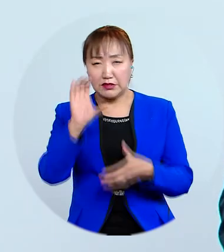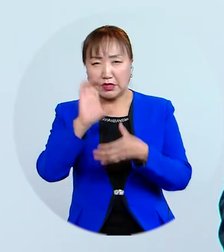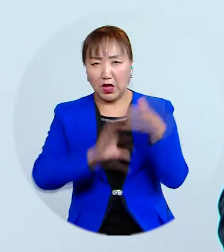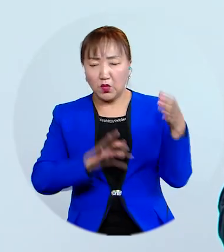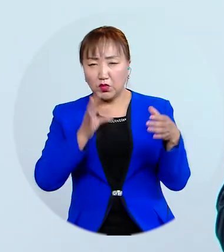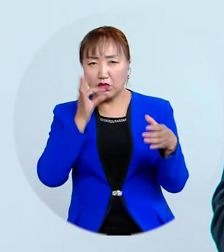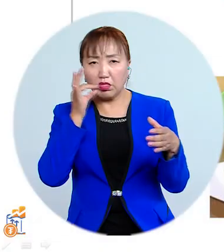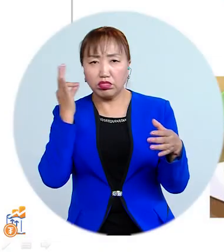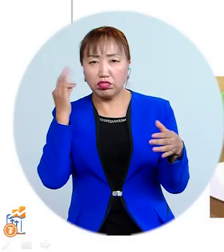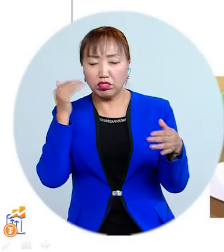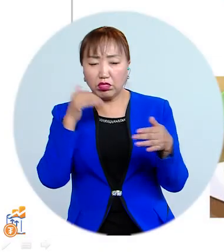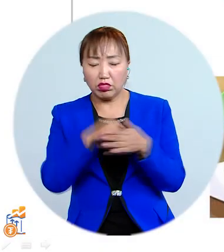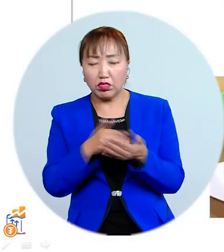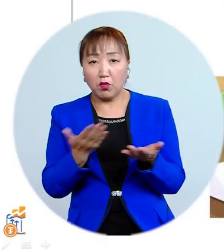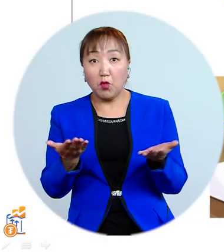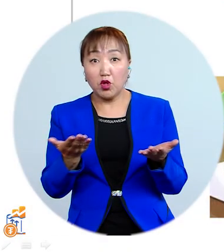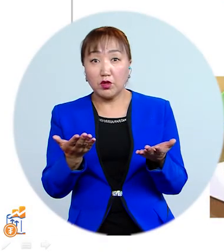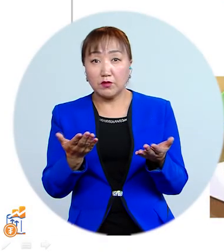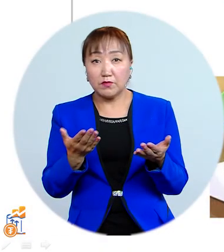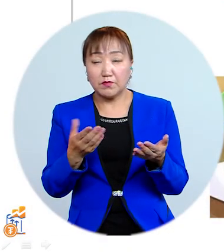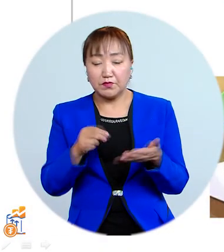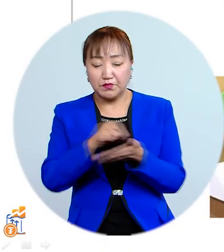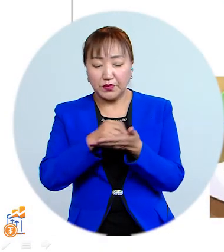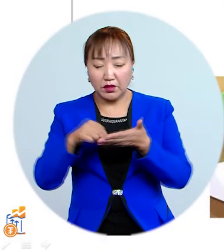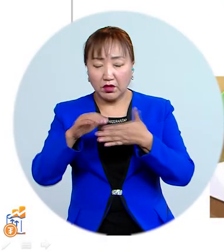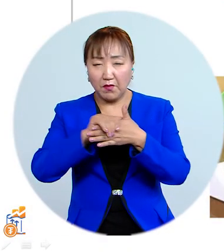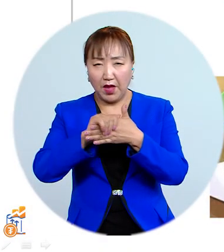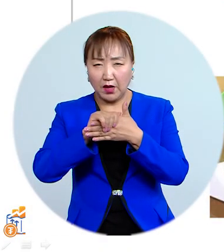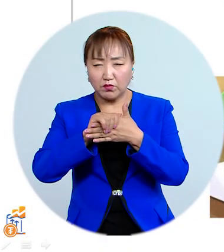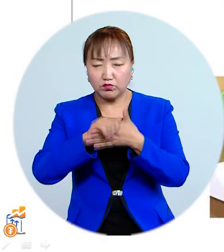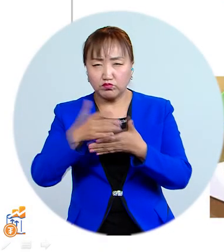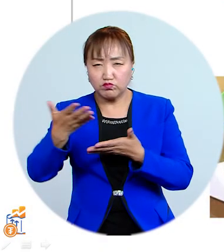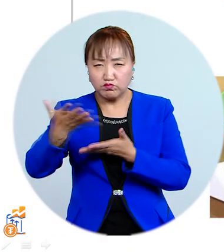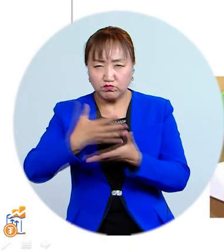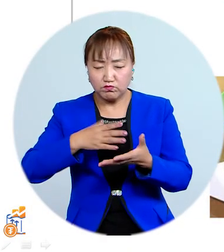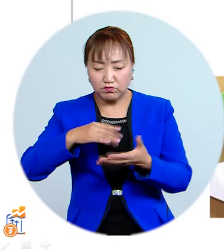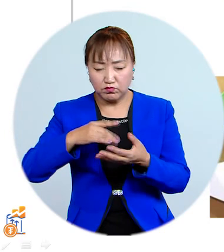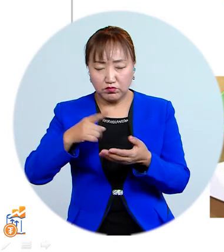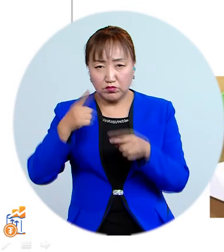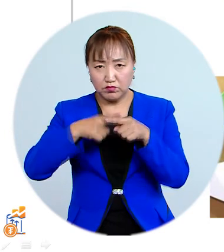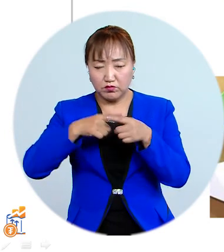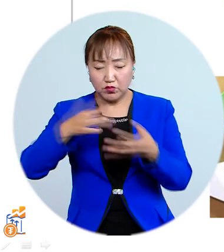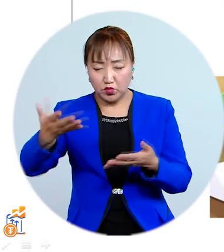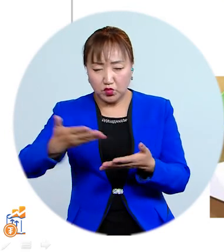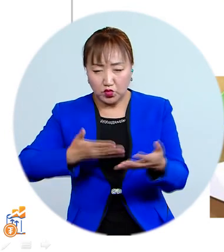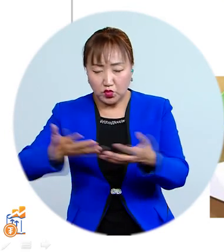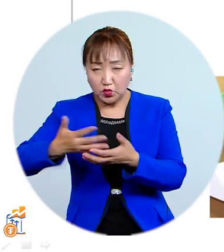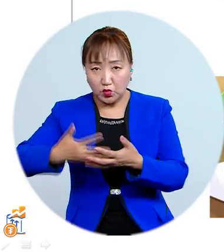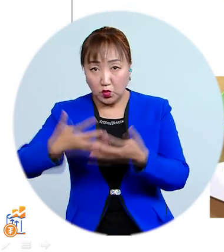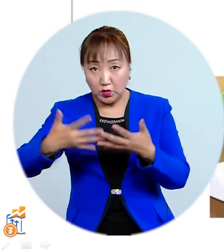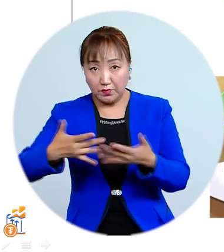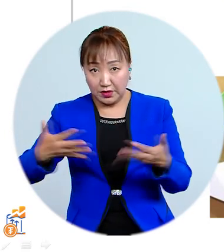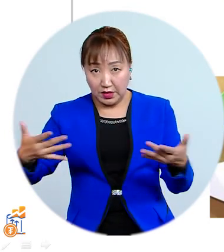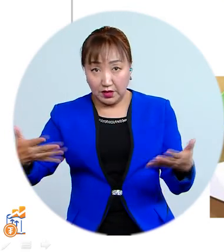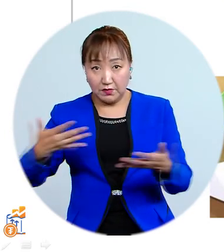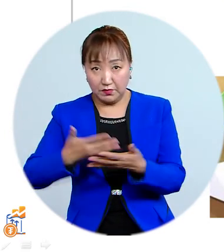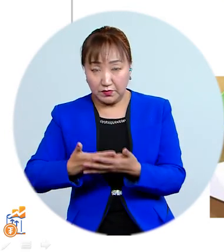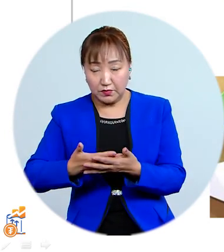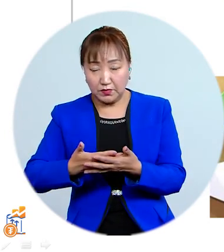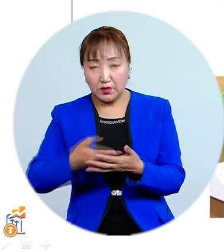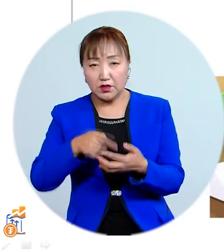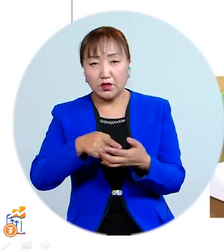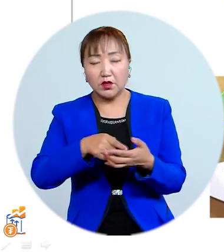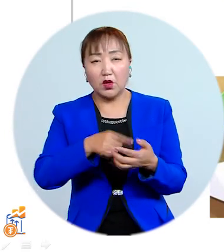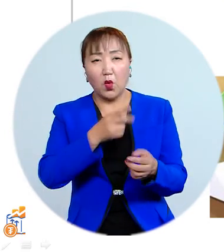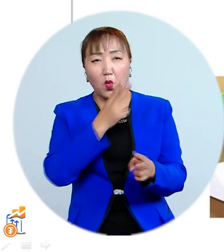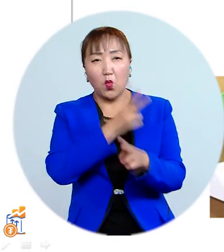бол нэгдүгürt нь одоо айлуулах бичвэр юмтай сайн цуглуулад дараа нь одоо санхүүгийн байгууллага болон хуулийн байгууллагад бол хандах эрхтэй